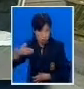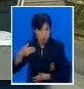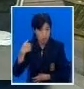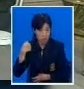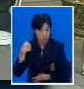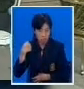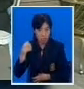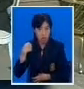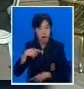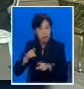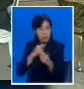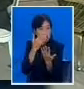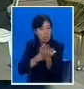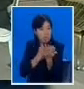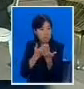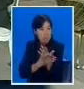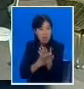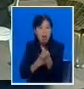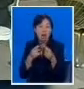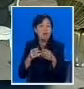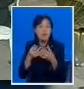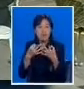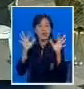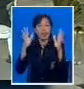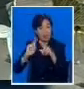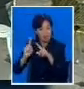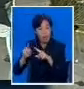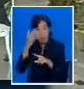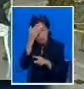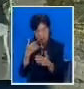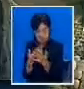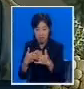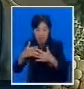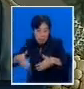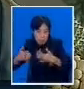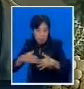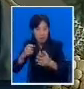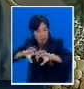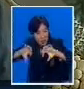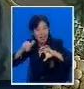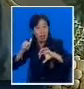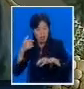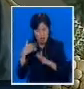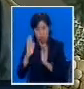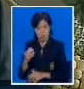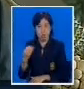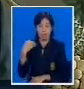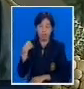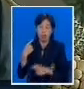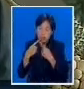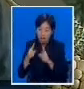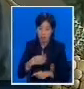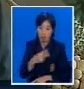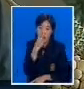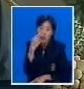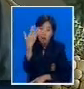นดินหวยออนไลน์อะไรเพื่อจะเป็นรายได้เข้าหารัฐนะครับเข้าสู่รัฐผมก็บอกว่าก็คงจะต้องดูเพราะว่าถามว่ารัฐ